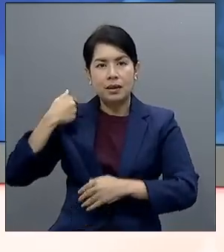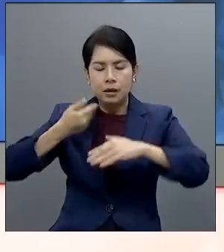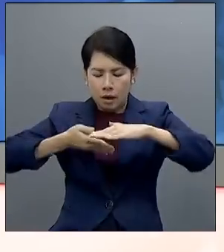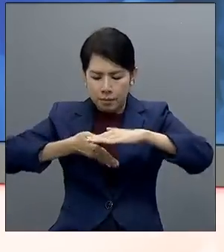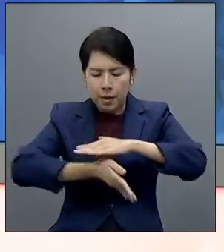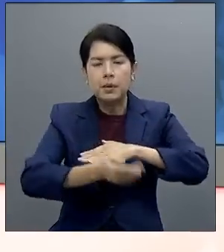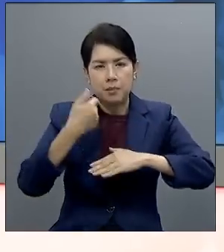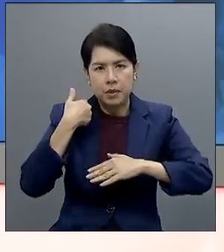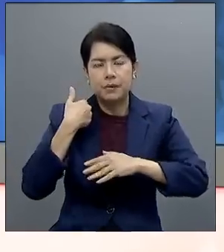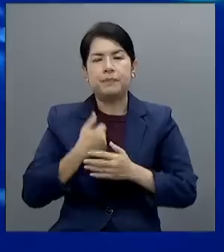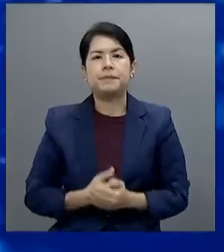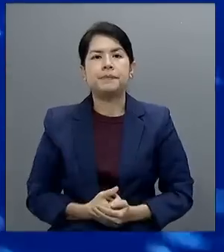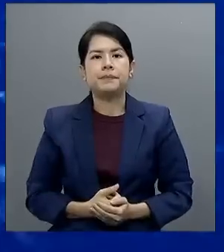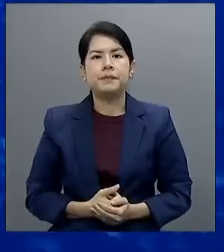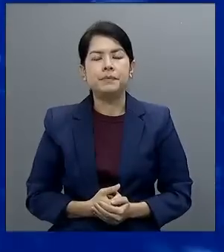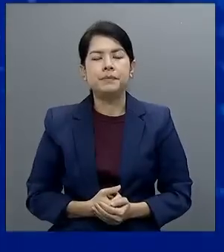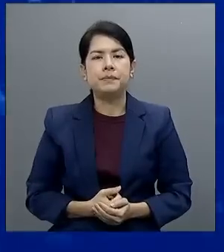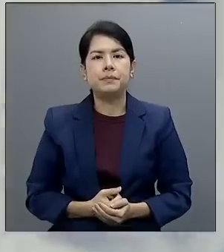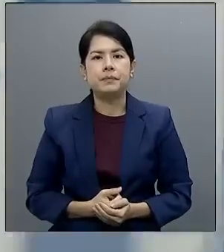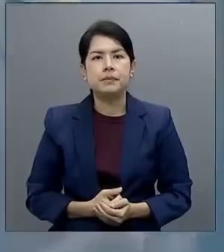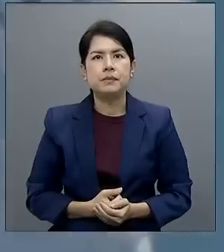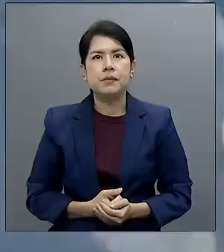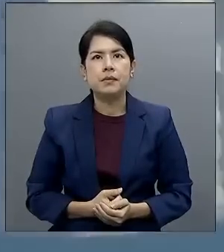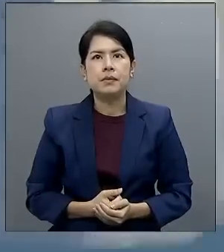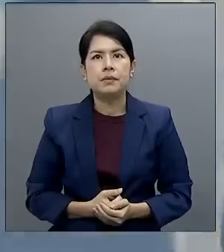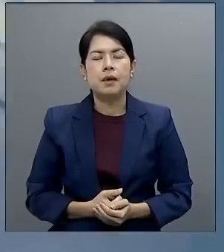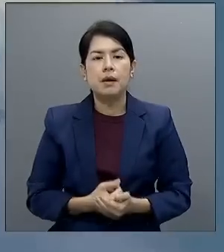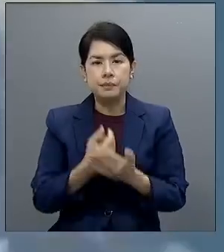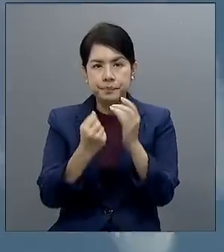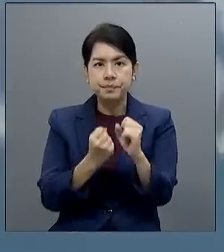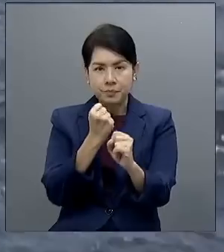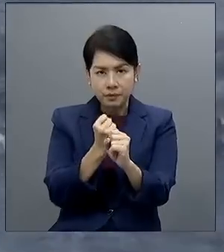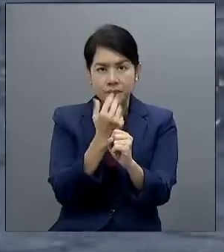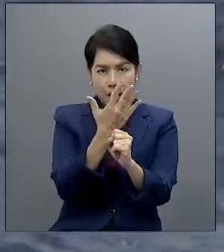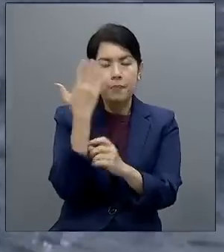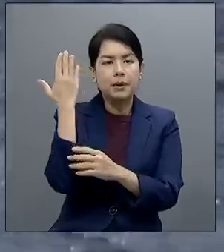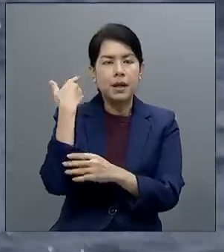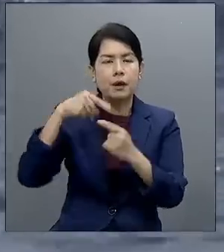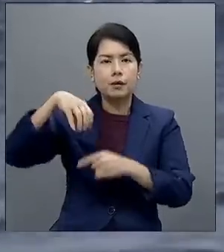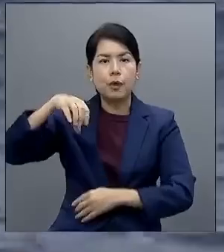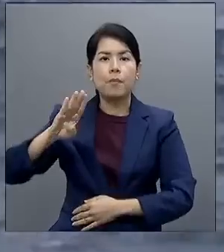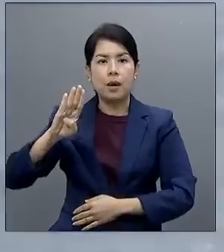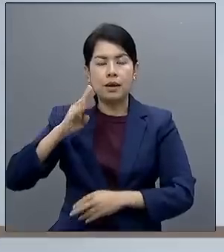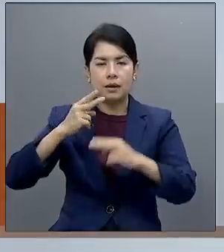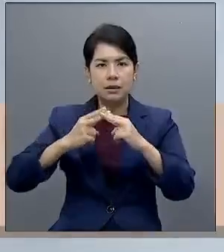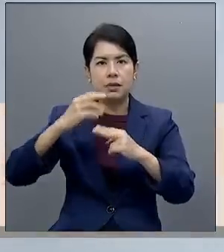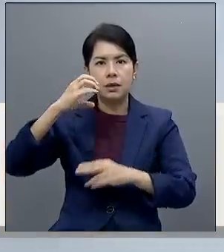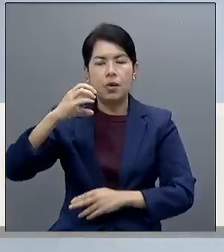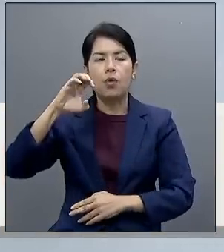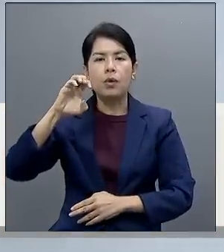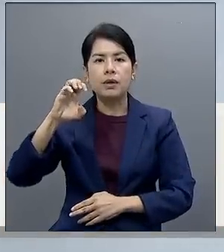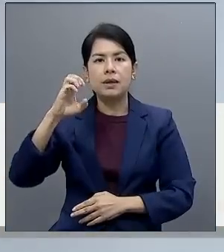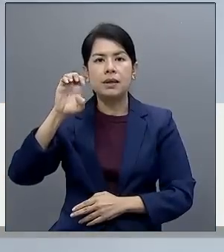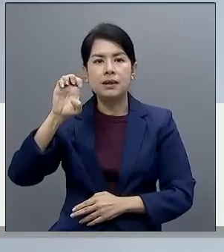2ครั้งสอนด้วยกันค่ะเมื่อ 5ปีที่แล้วค่ะ Ocean Gateประกาศความสำเร็จของการ